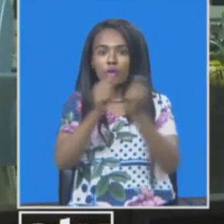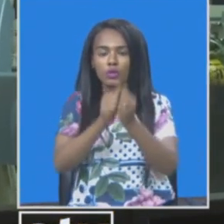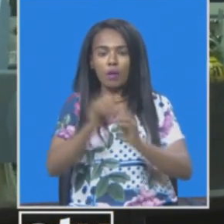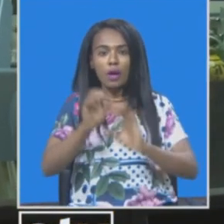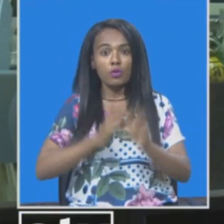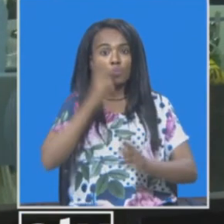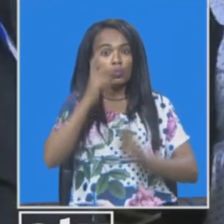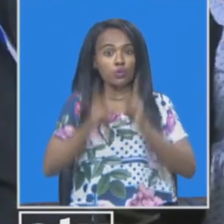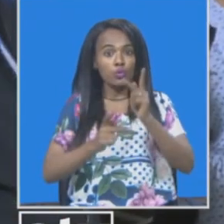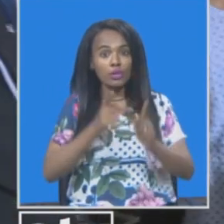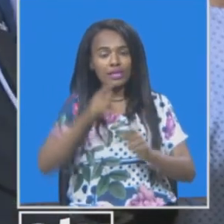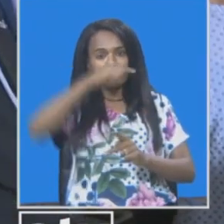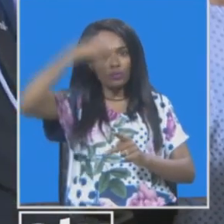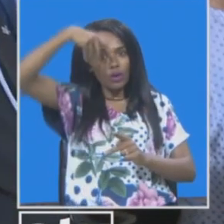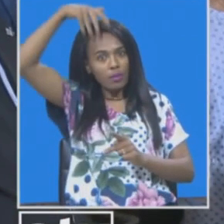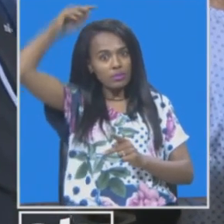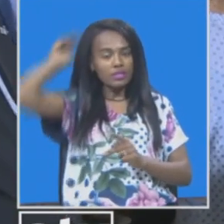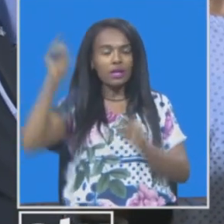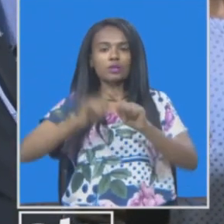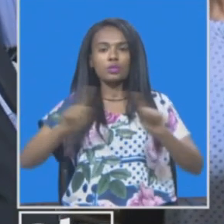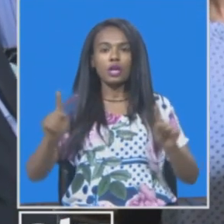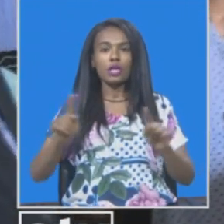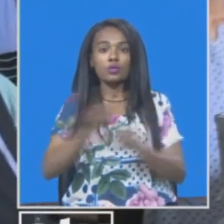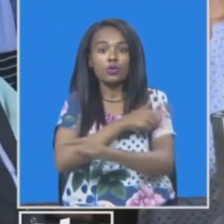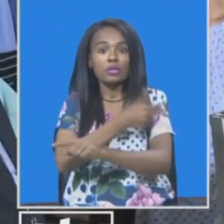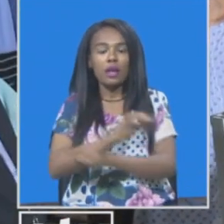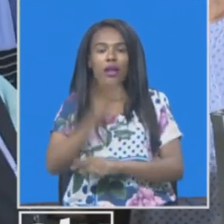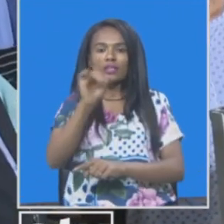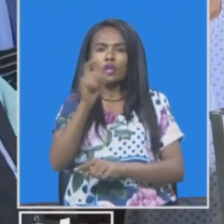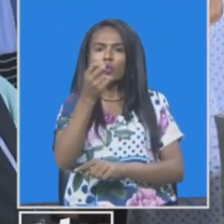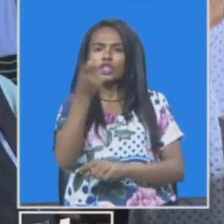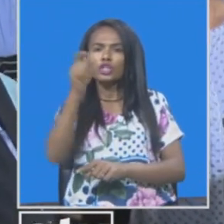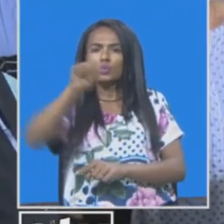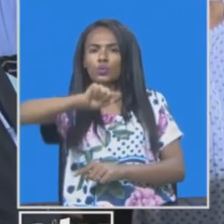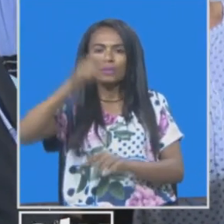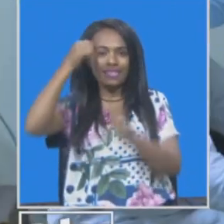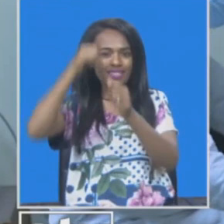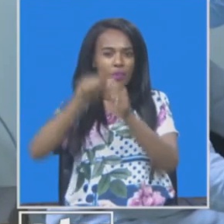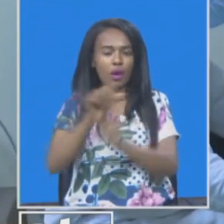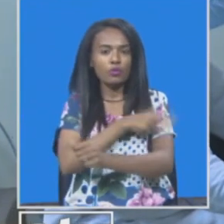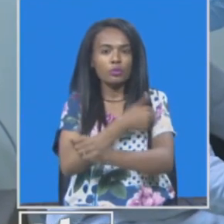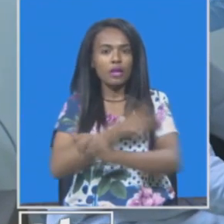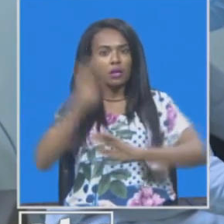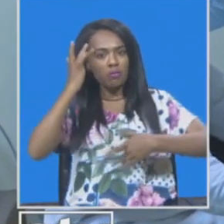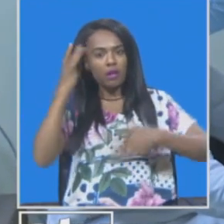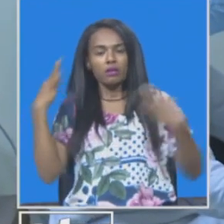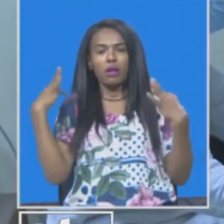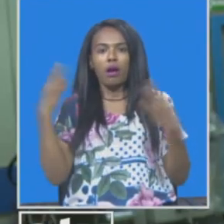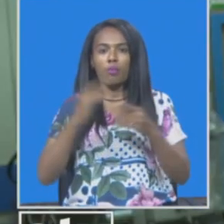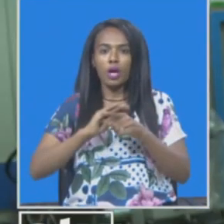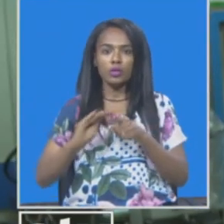ባረጉት ጉብኝት በጥቁር አንበሳ ስፔሻላይዝድ ሆስፒታልና በዘውዲቱ መታሰቢያ ሆስፒታል የሚገኙ ህሙማንን እንደዚሁም የጤና